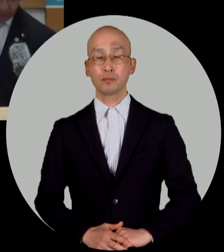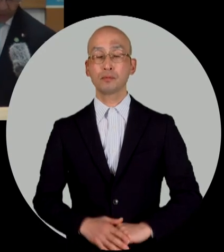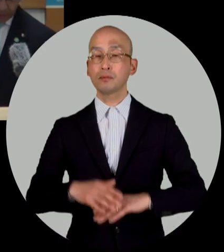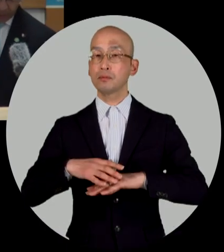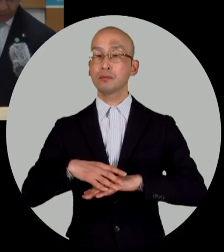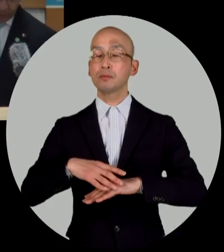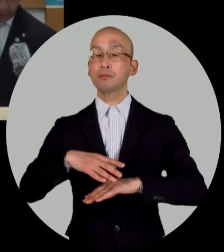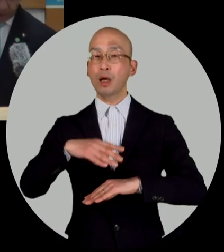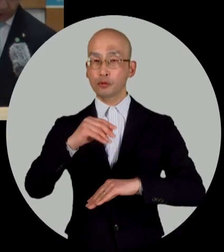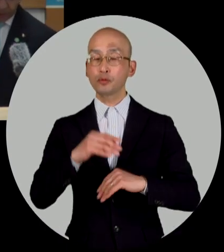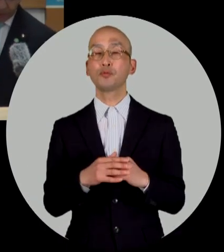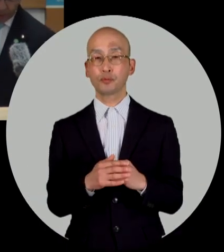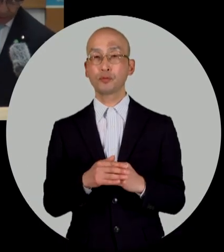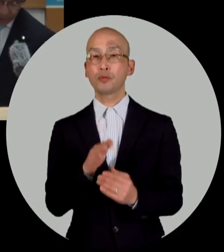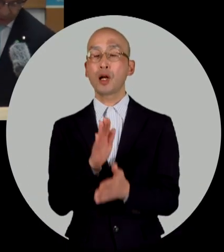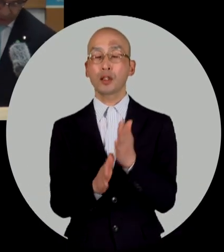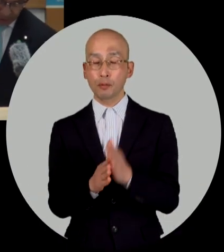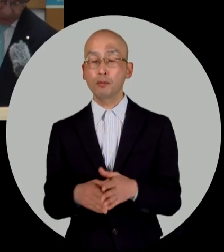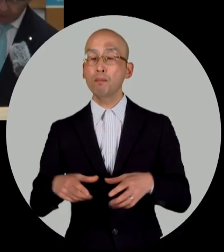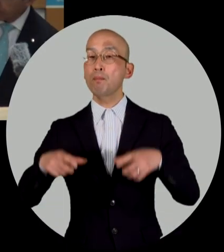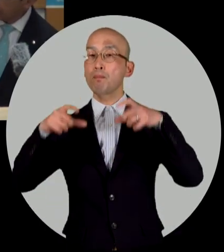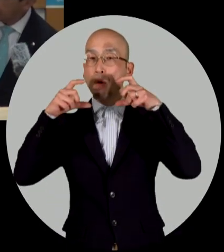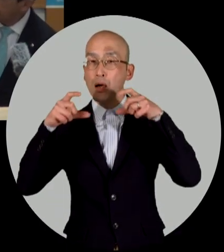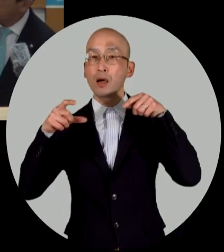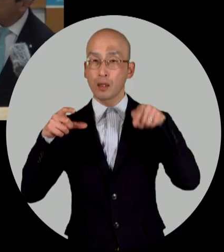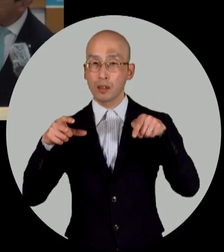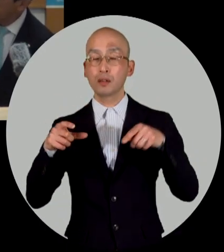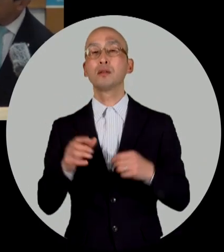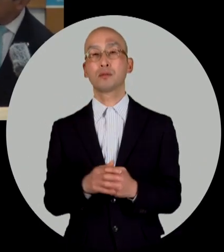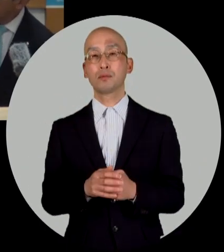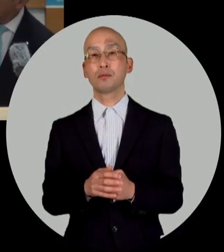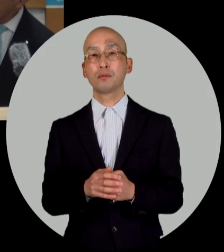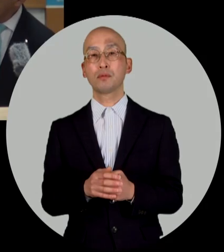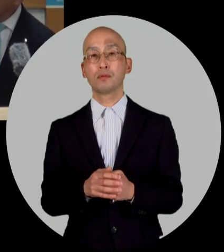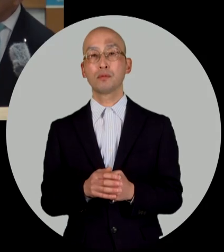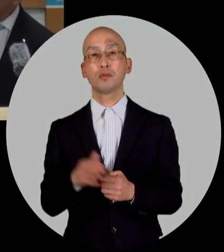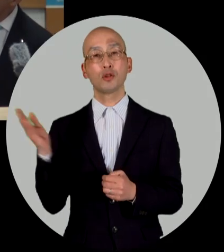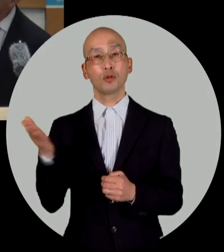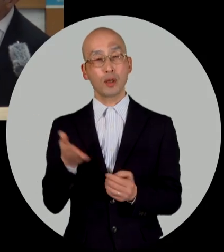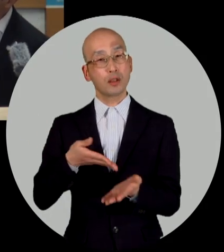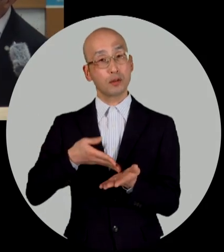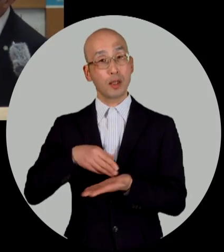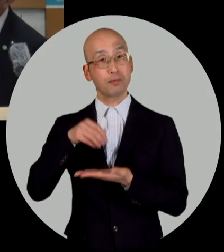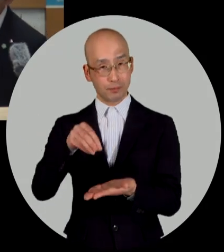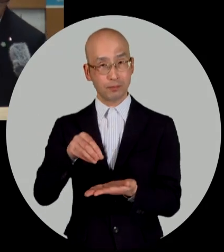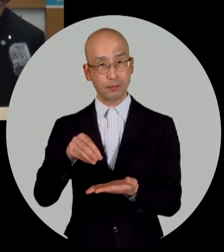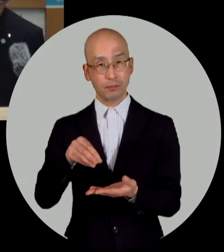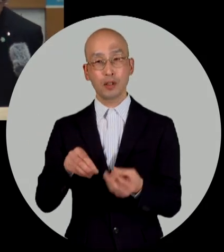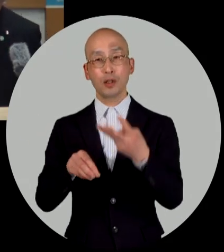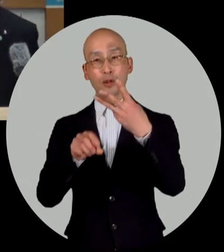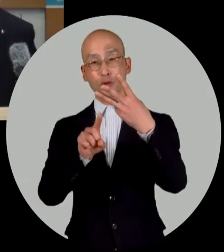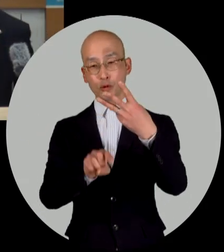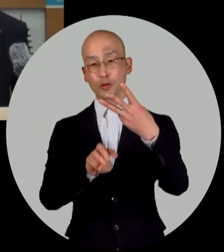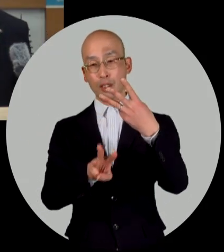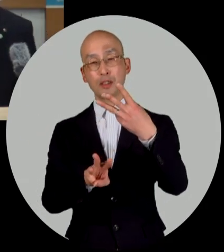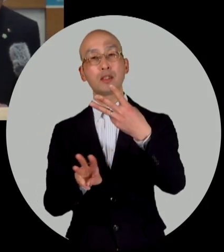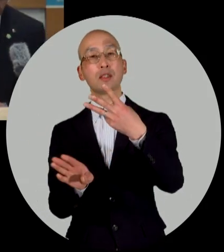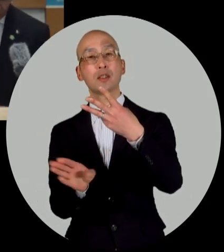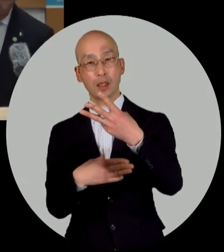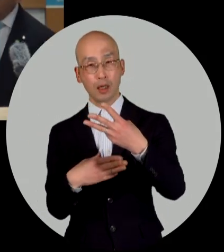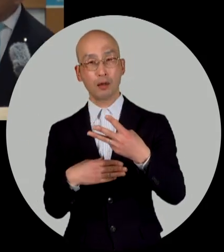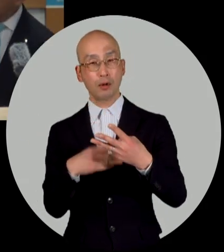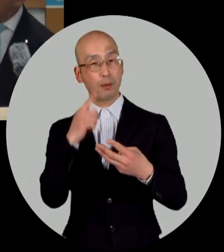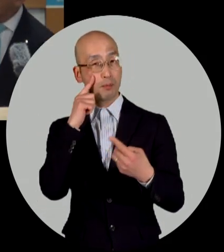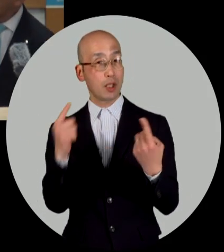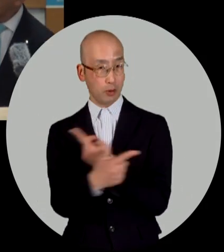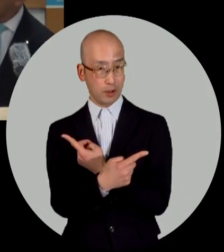まずは改めてマスクの着用について、時系列でいうと3月の13日からは見